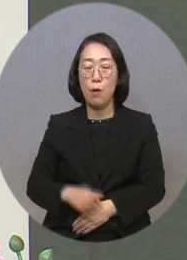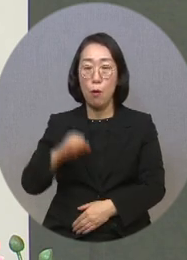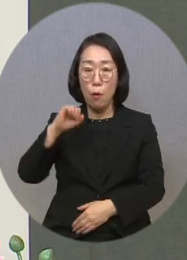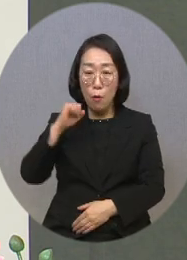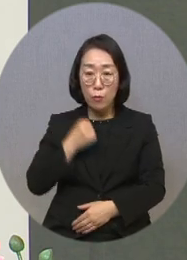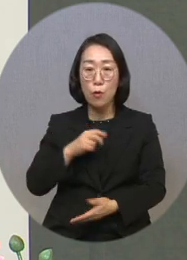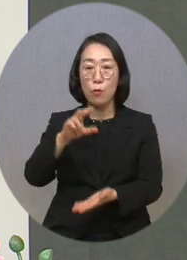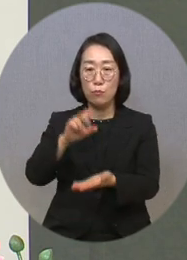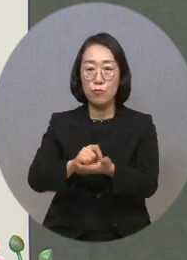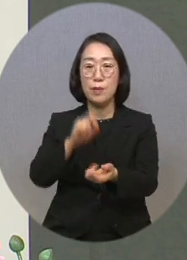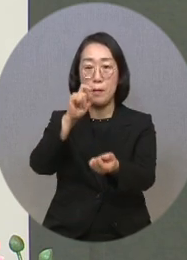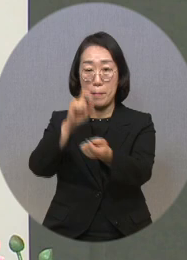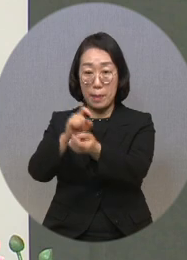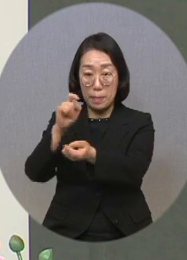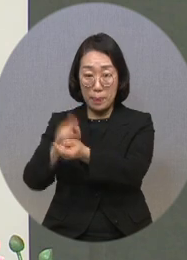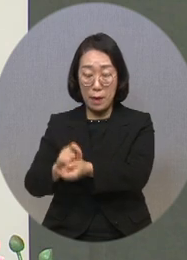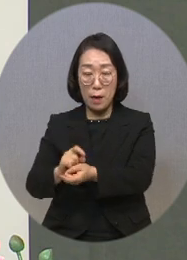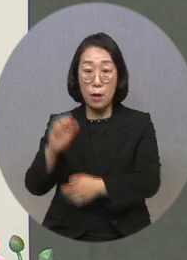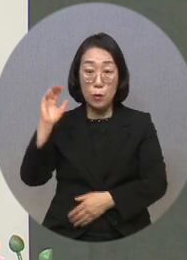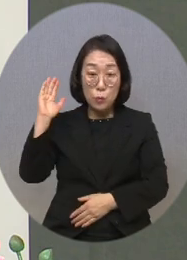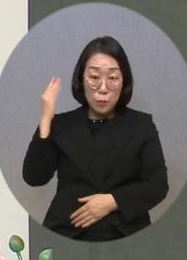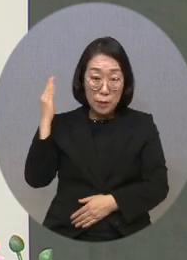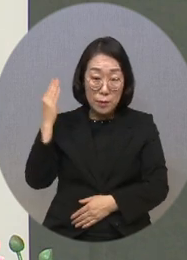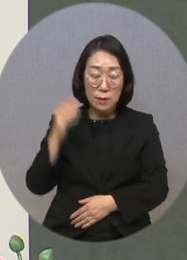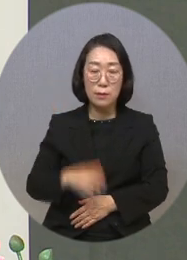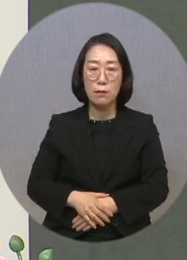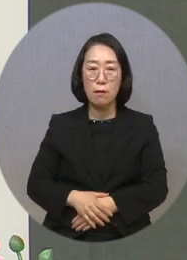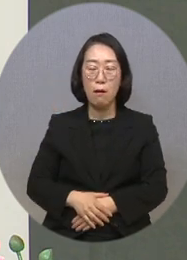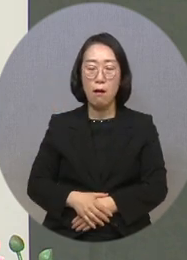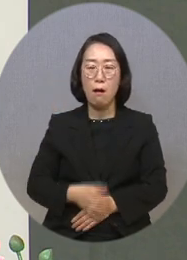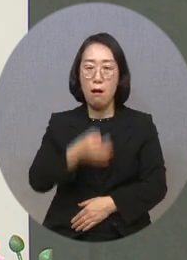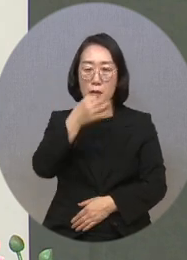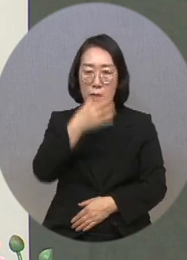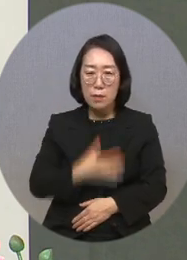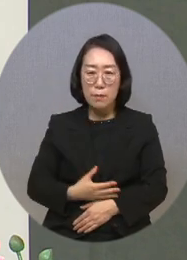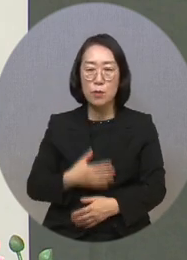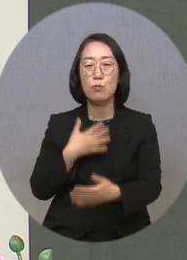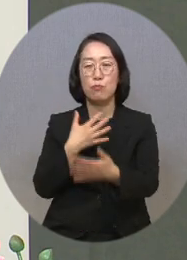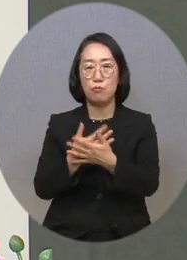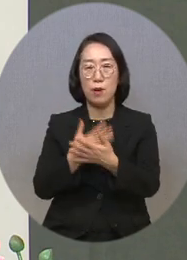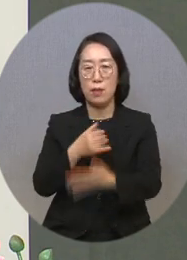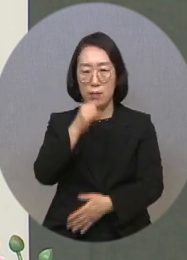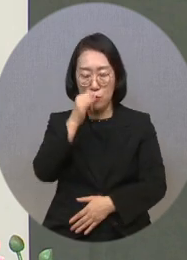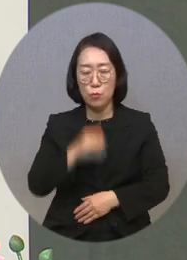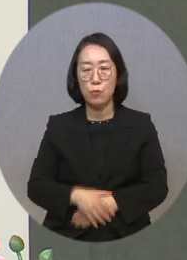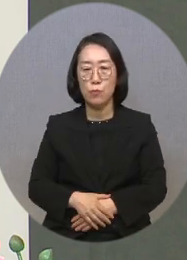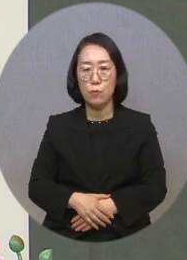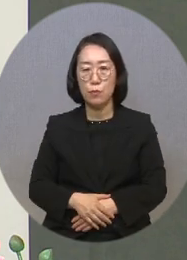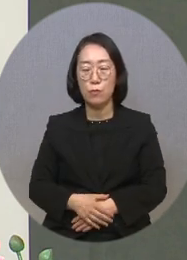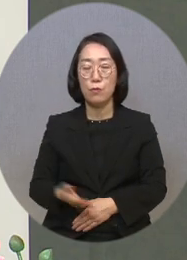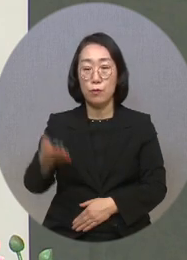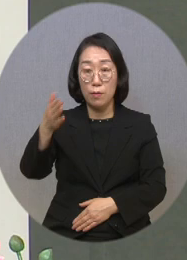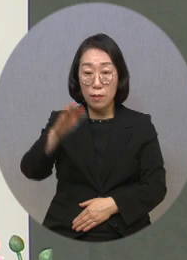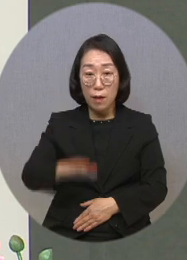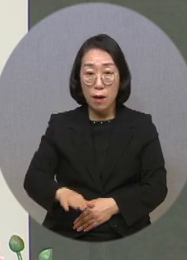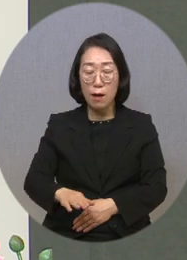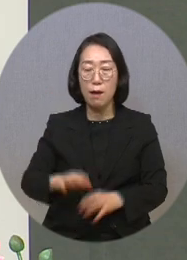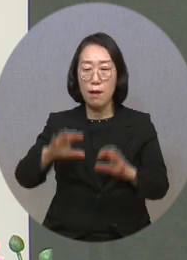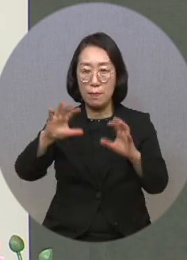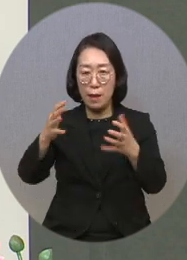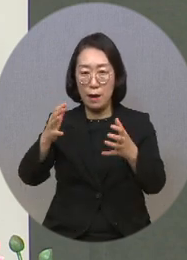어려운 일도 많고 특히 요즘 같아서는 살기 힘들고 불안합니다. 그래도